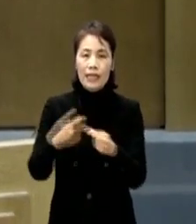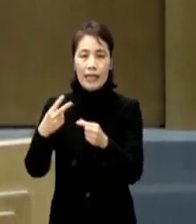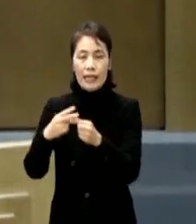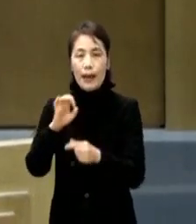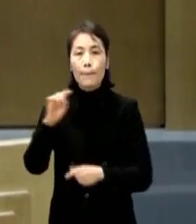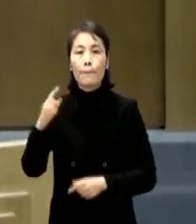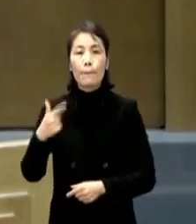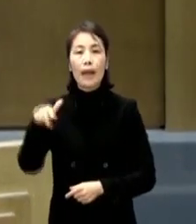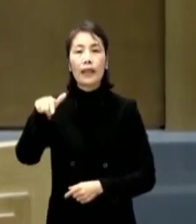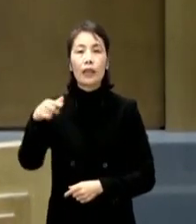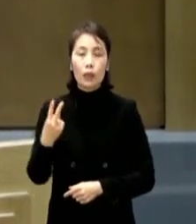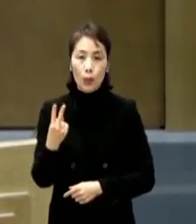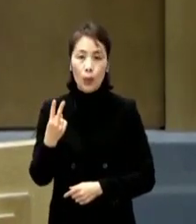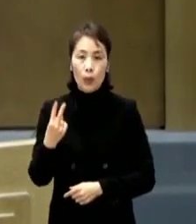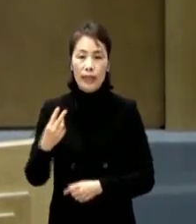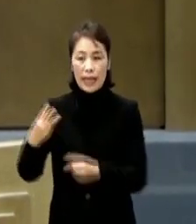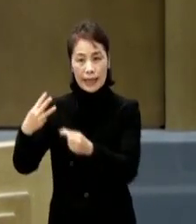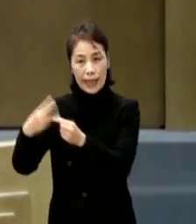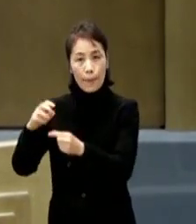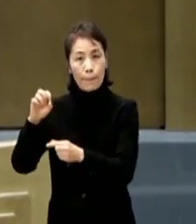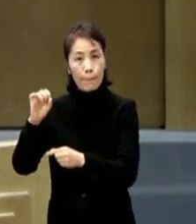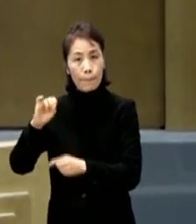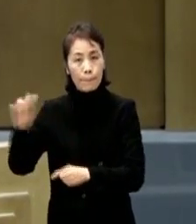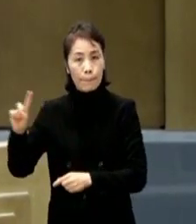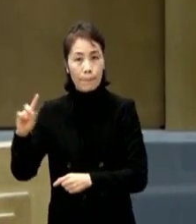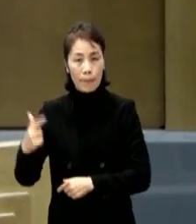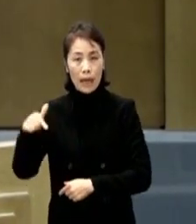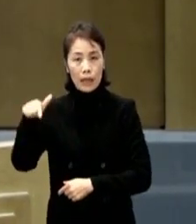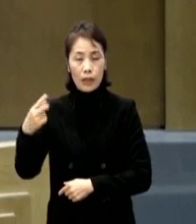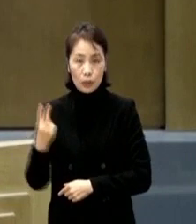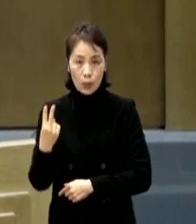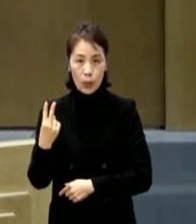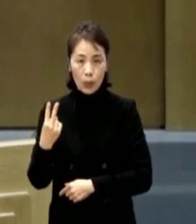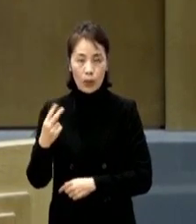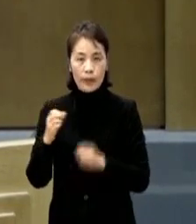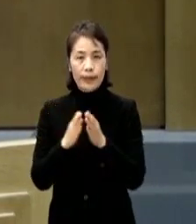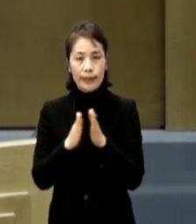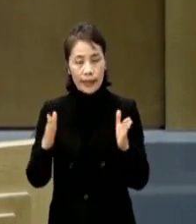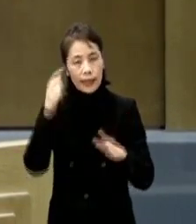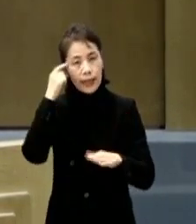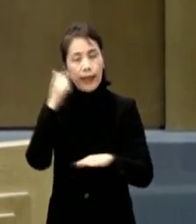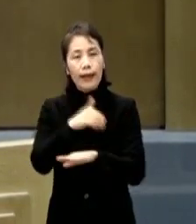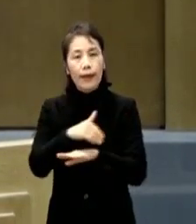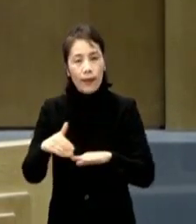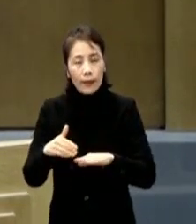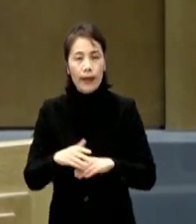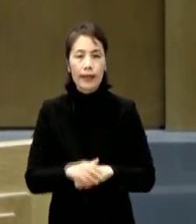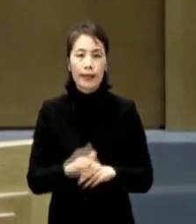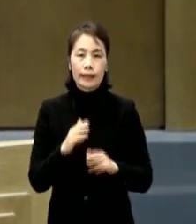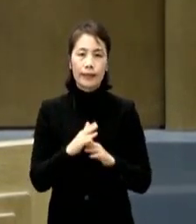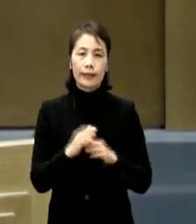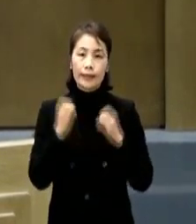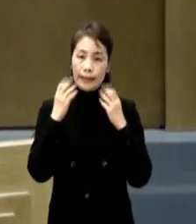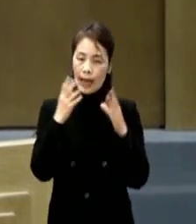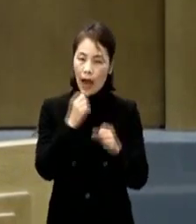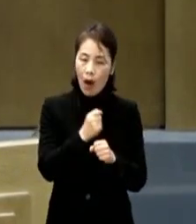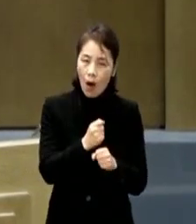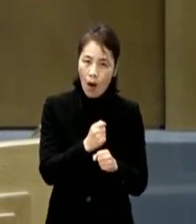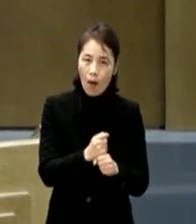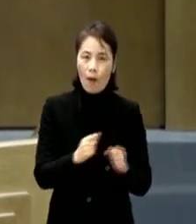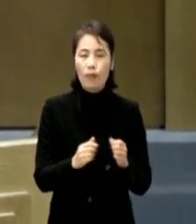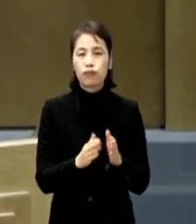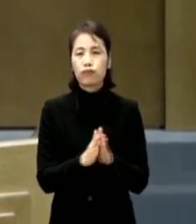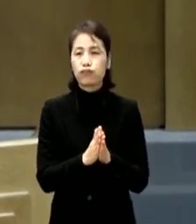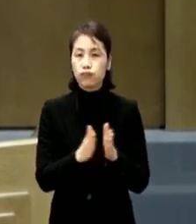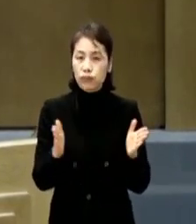이은 제3 판교 테크노밸리를 시작합니다. 창업부터 사회학까지 전 과정